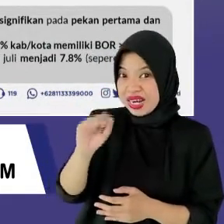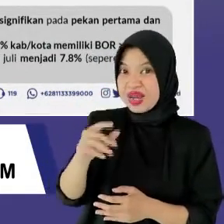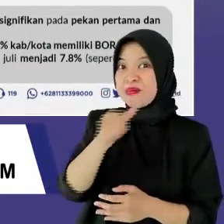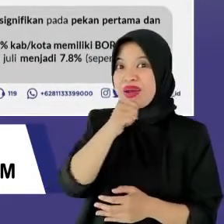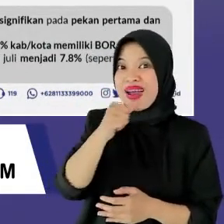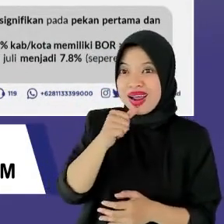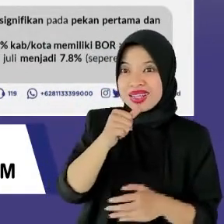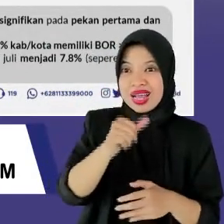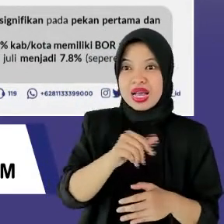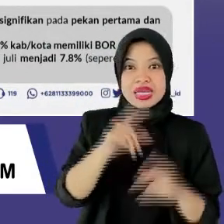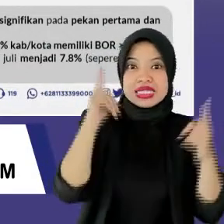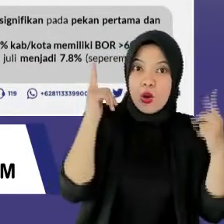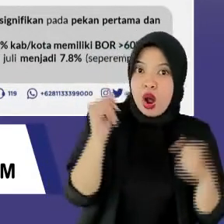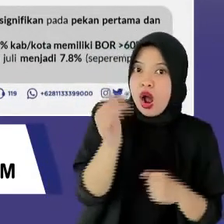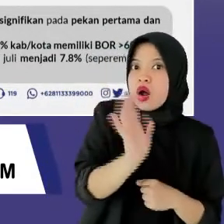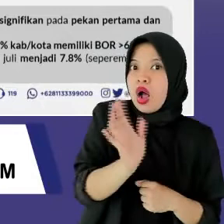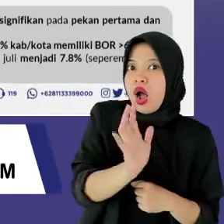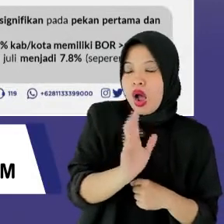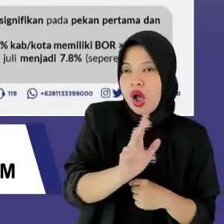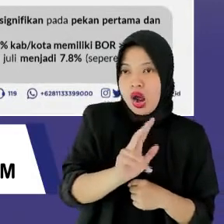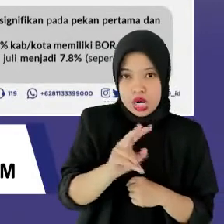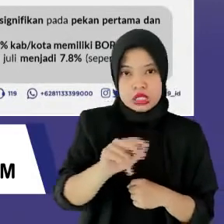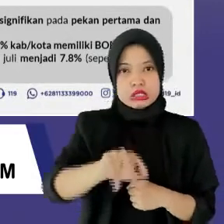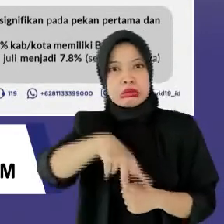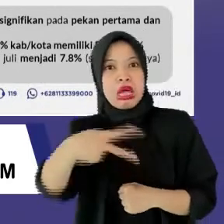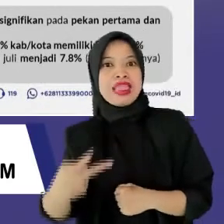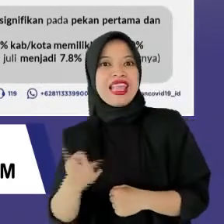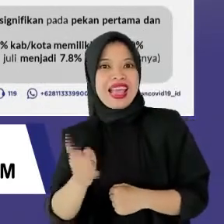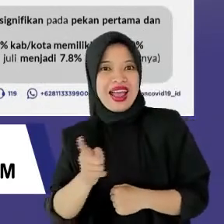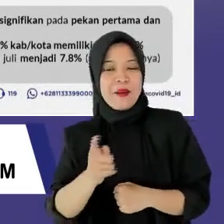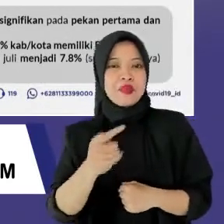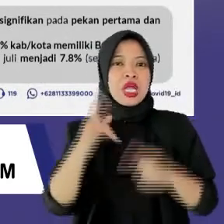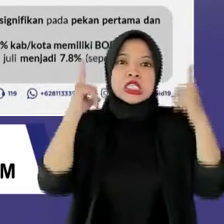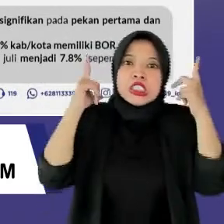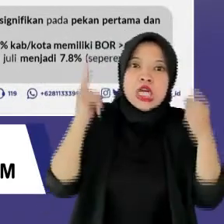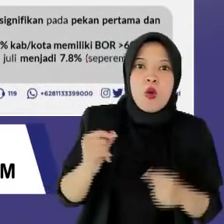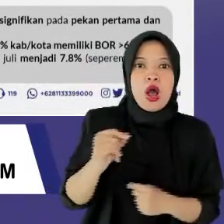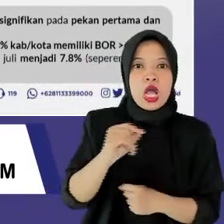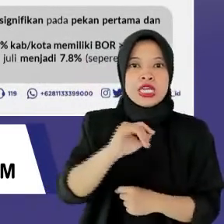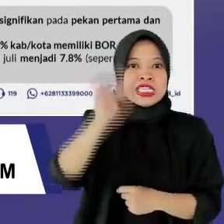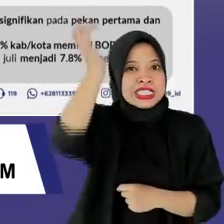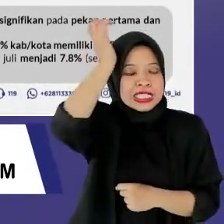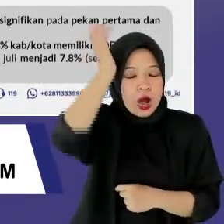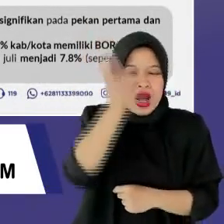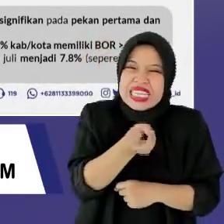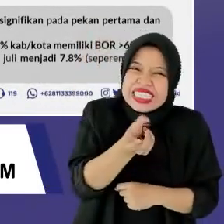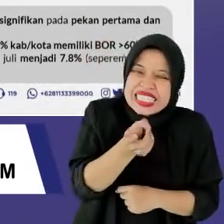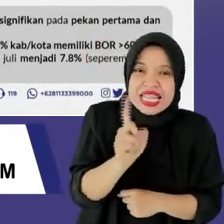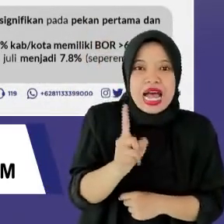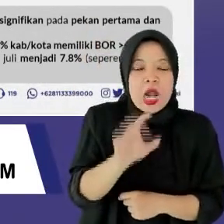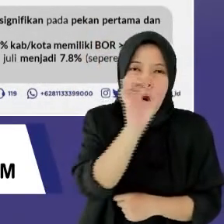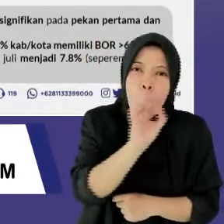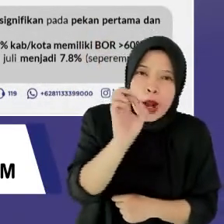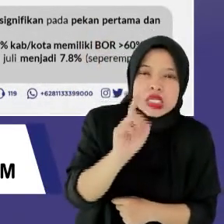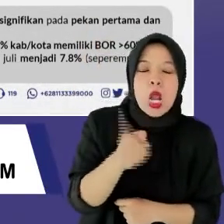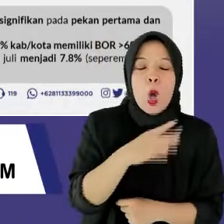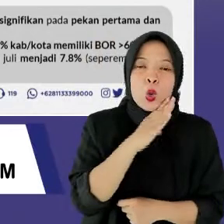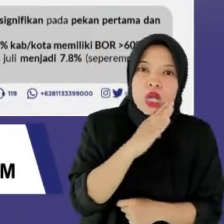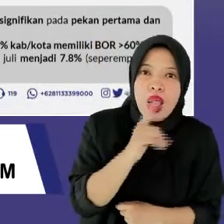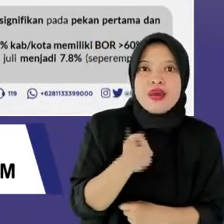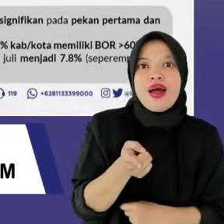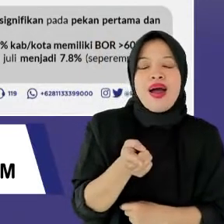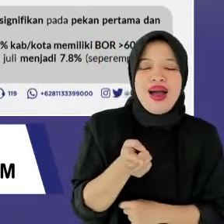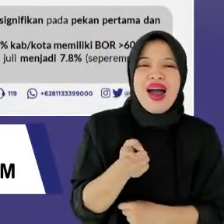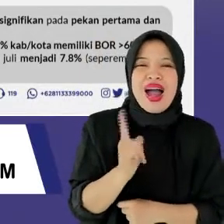tadi merahnya udah gak di Jawa lagi. Jawa itu gambarnya sudah kuning, ada orangnya sedikit, bahkan hijau. Betul, jadi kalau